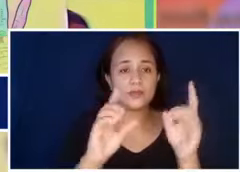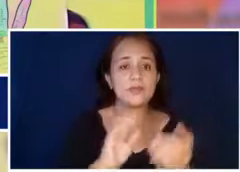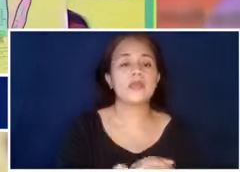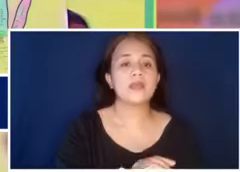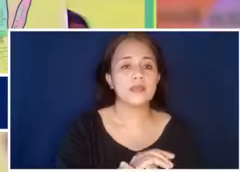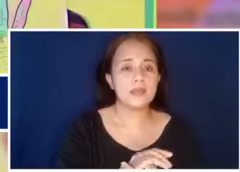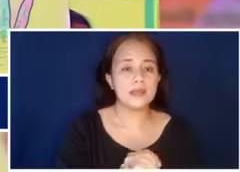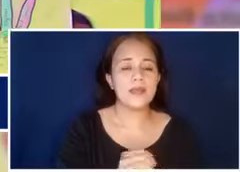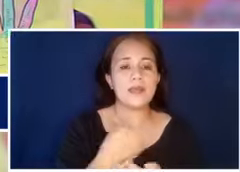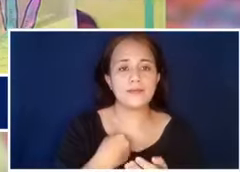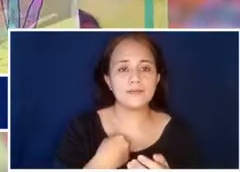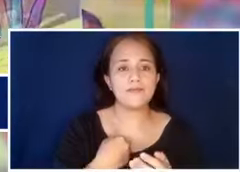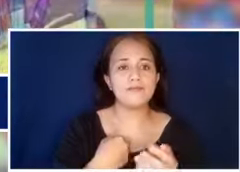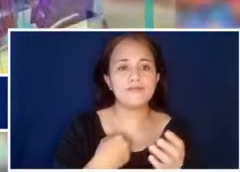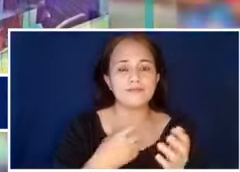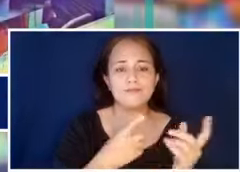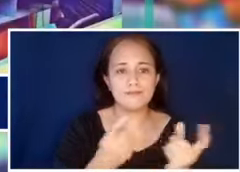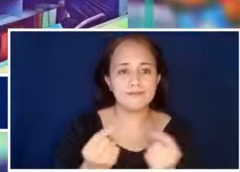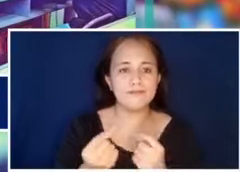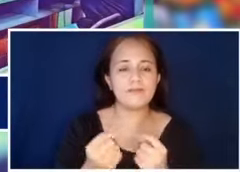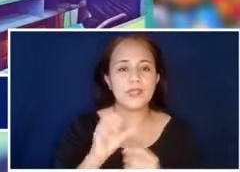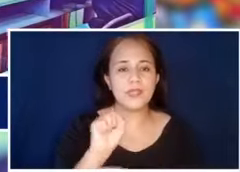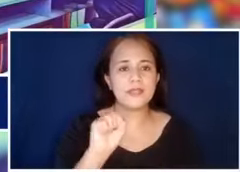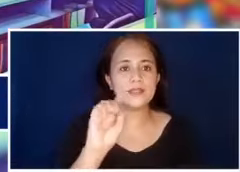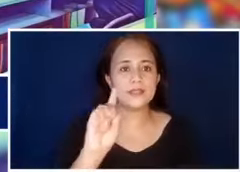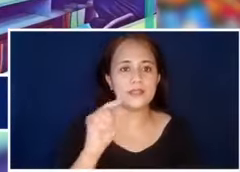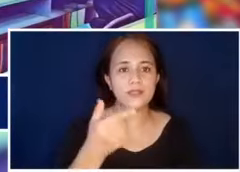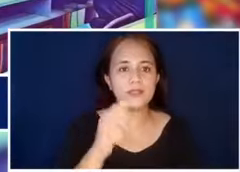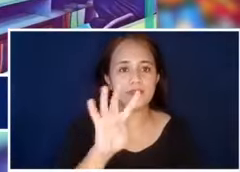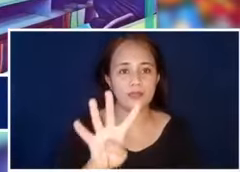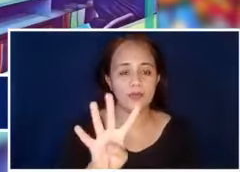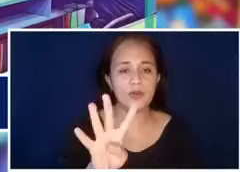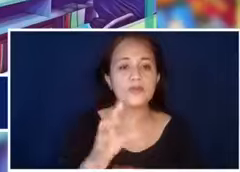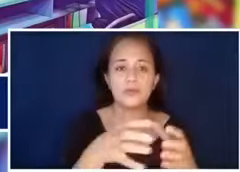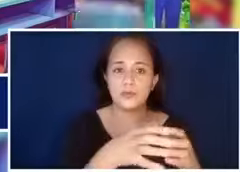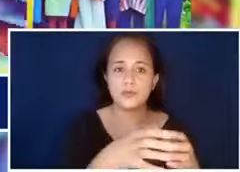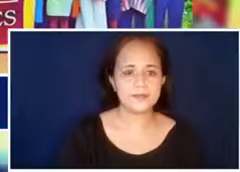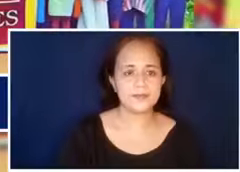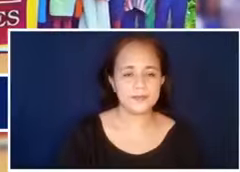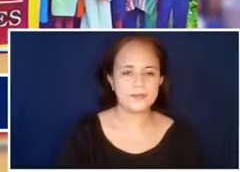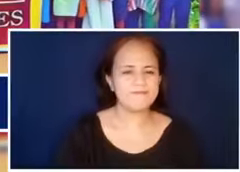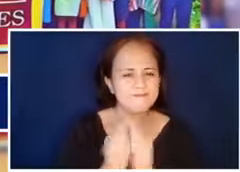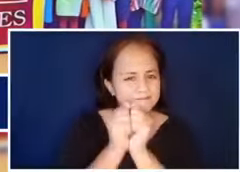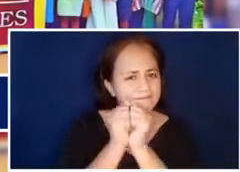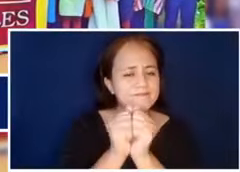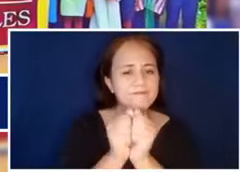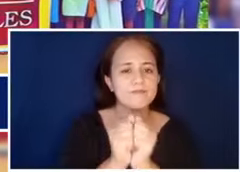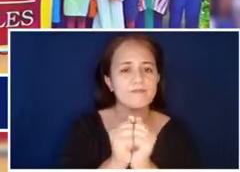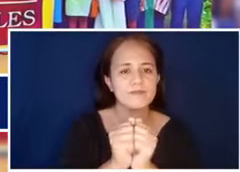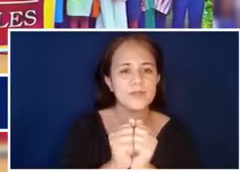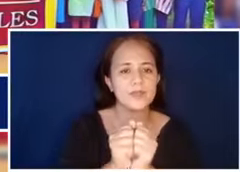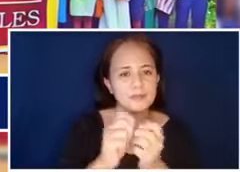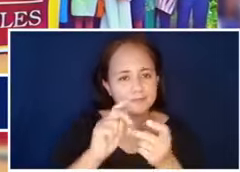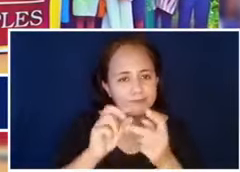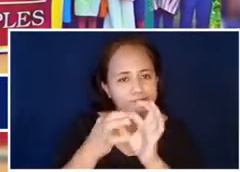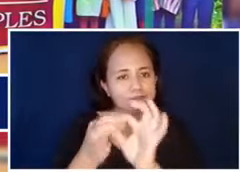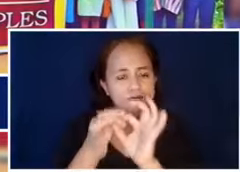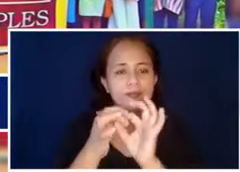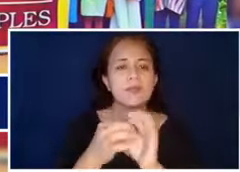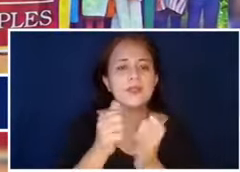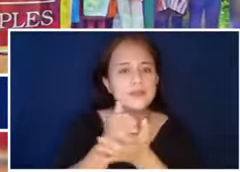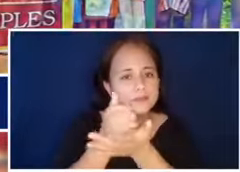at pagsasakonteksto ng SDG4 sa kanilang sektor at lokalidad. Mahigpit ng pakikipag-ugnayan